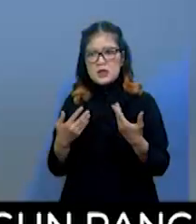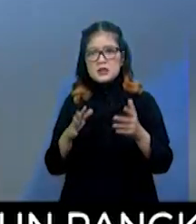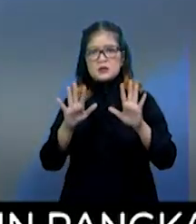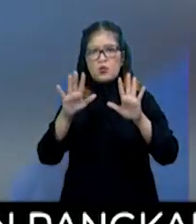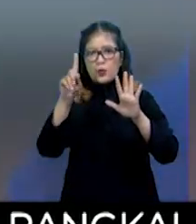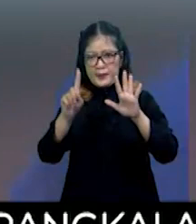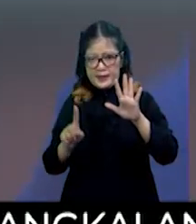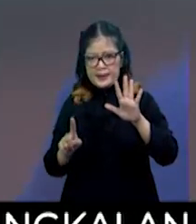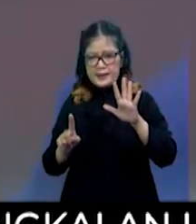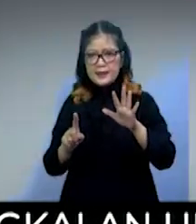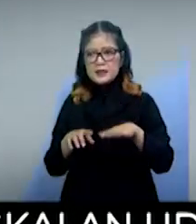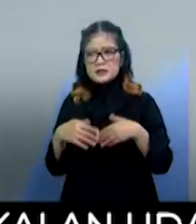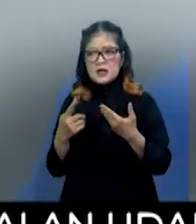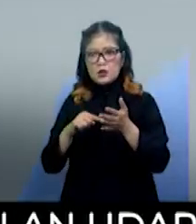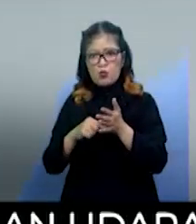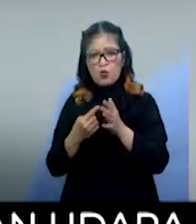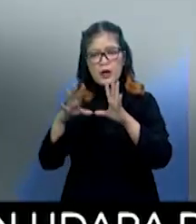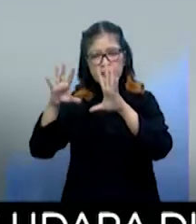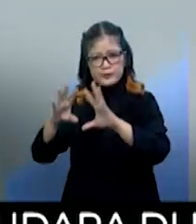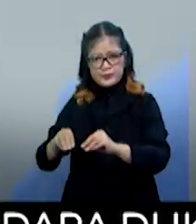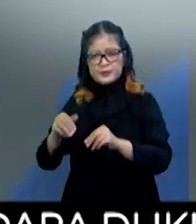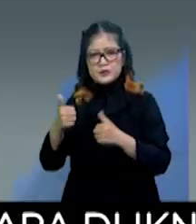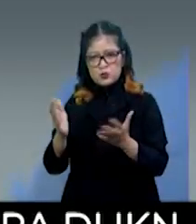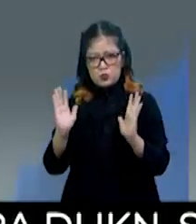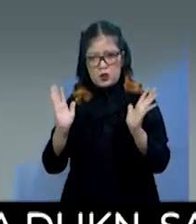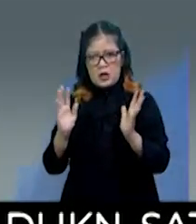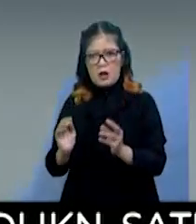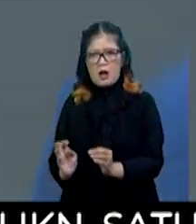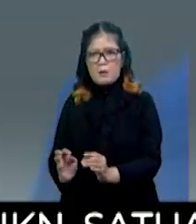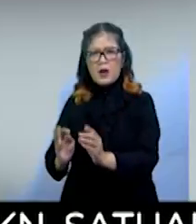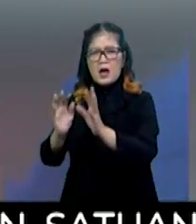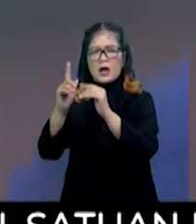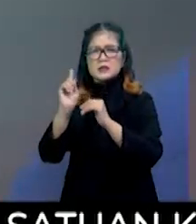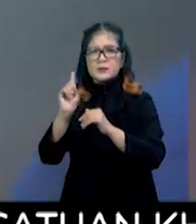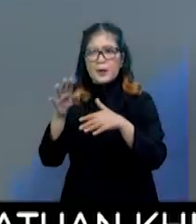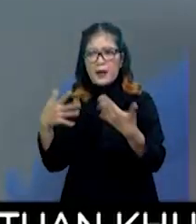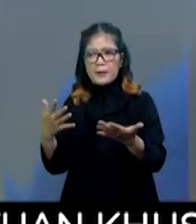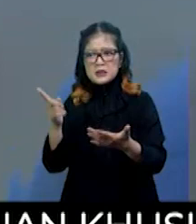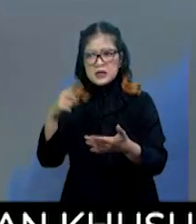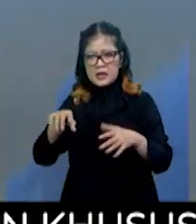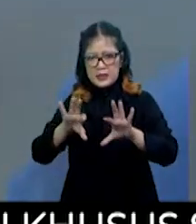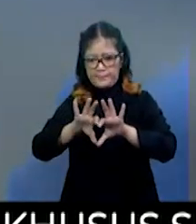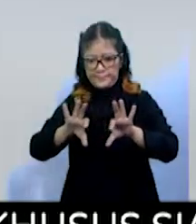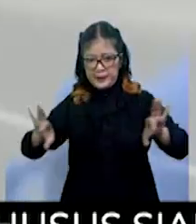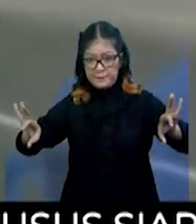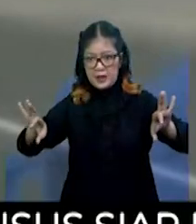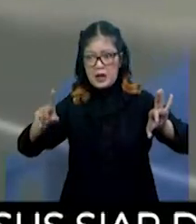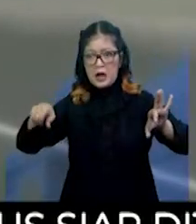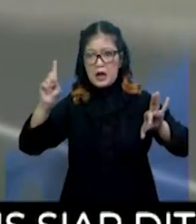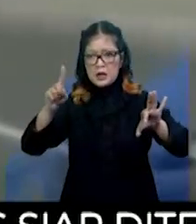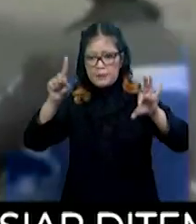sudah dapat dipadamkan. Kebakaran diduga disebabkan flash di inlet pipa Finlan Cooler Hydrocracker B di